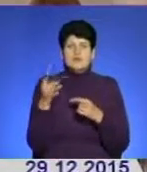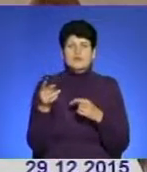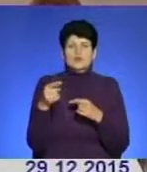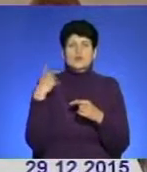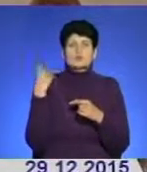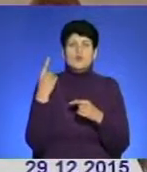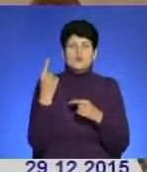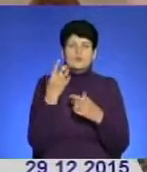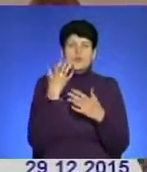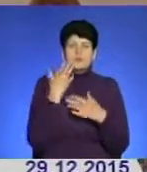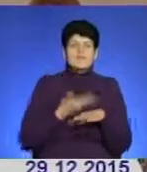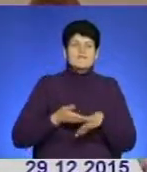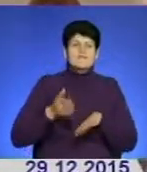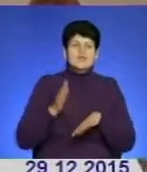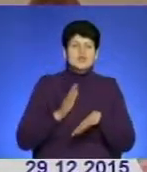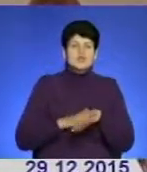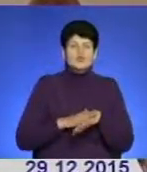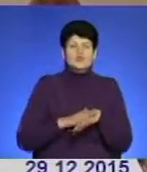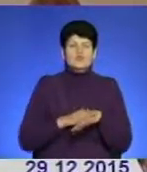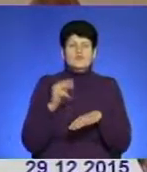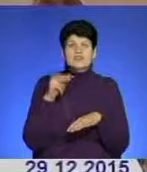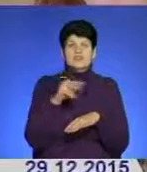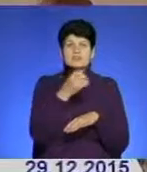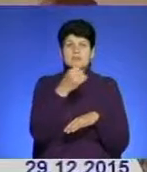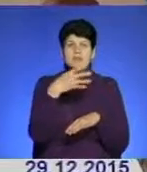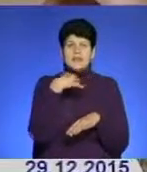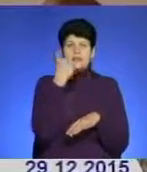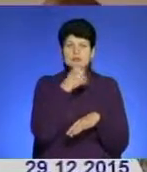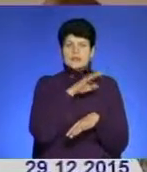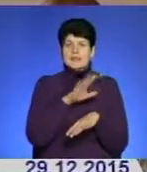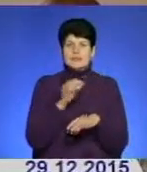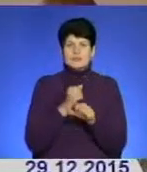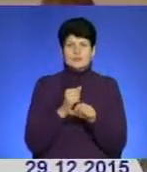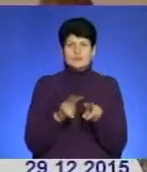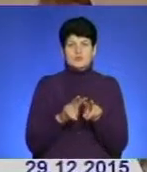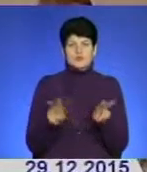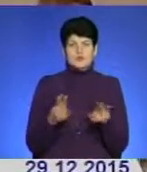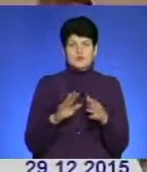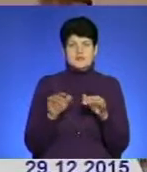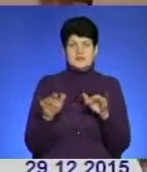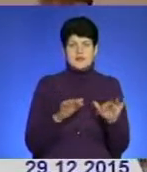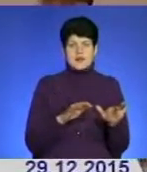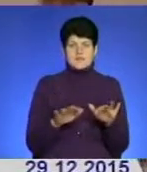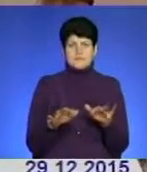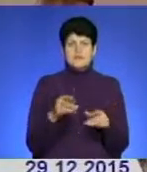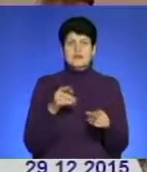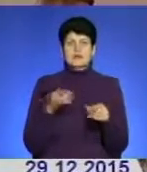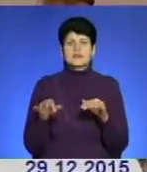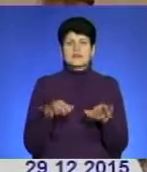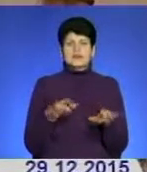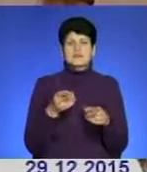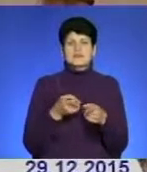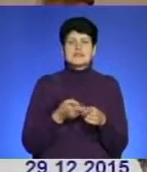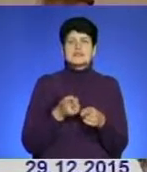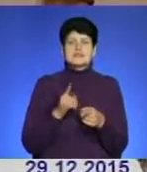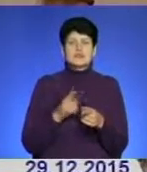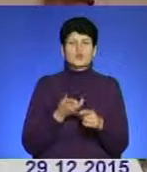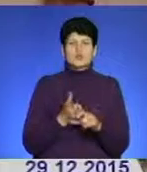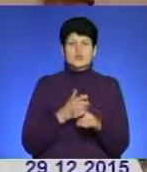області, коли в важкому, складному 2015 році не зроблено подібних справ. Насправді це дуже тішить і